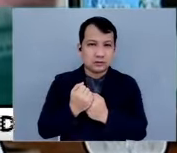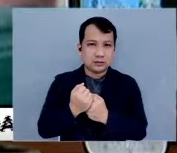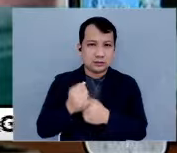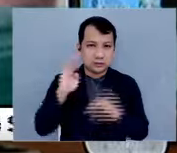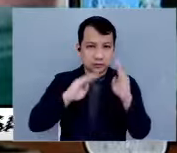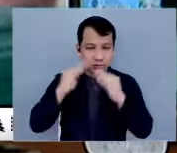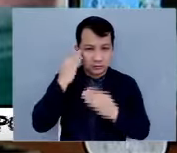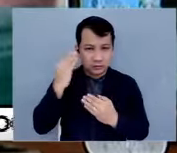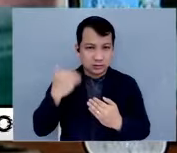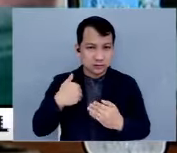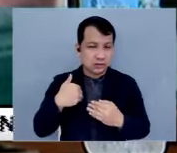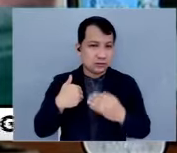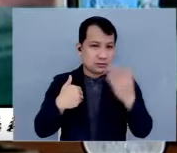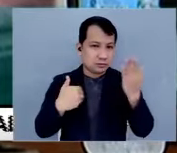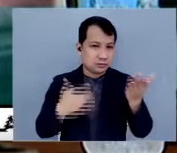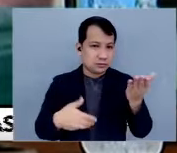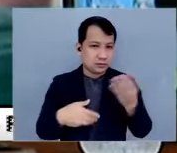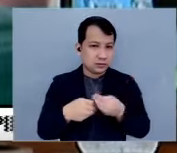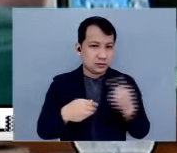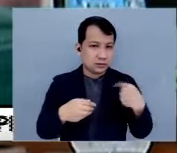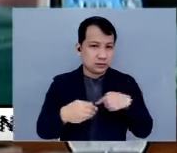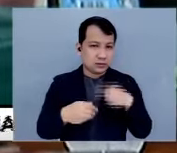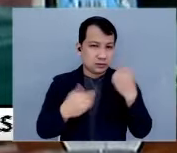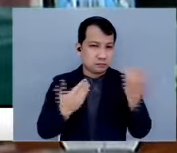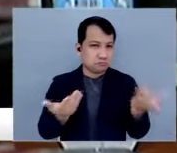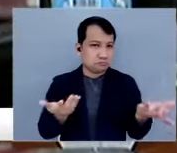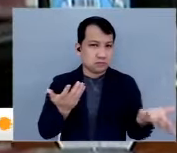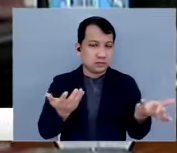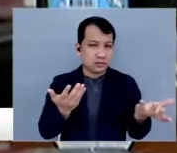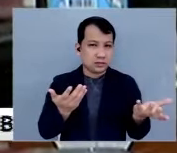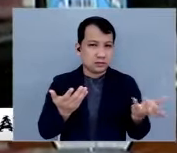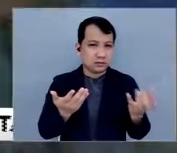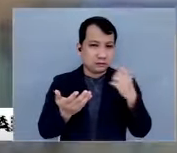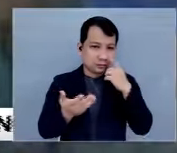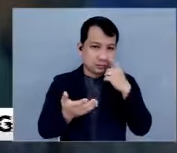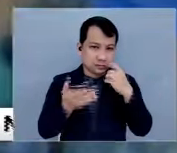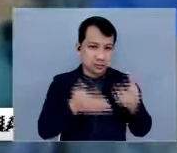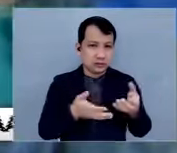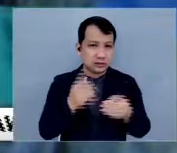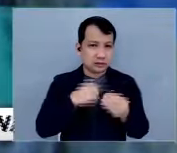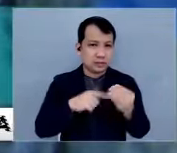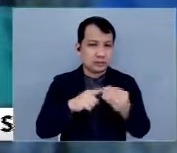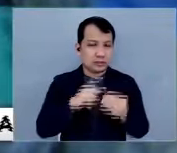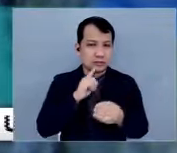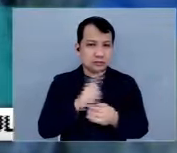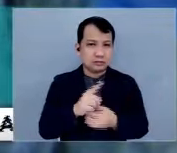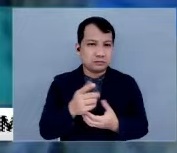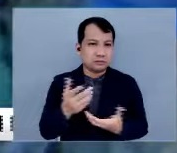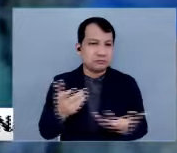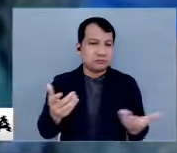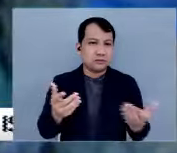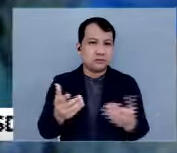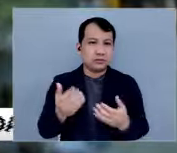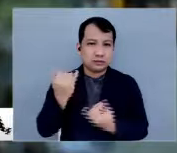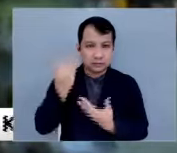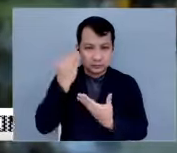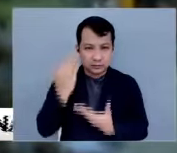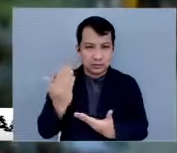namin dito, medyo pagka ano, napapabayaan kami minsan eh. Sa ngayon,